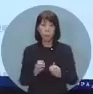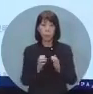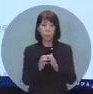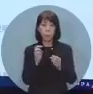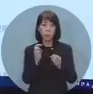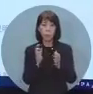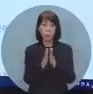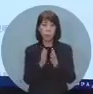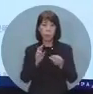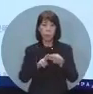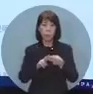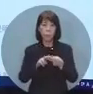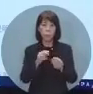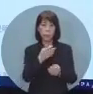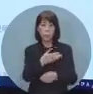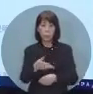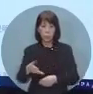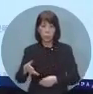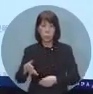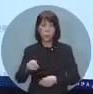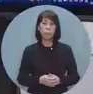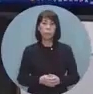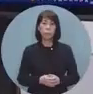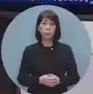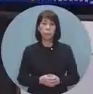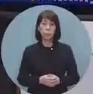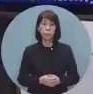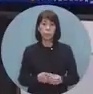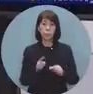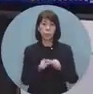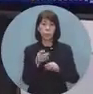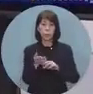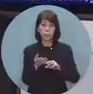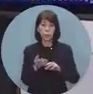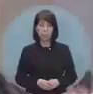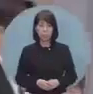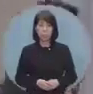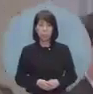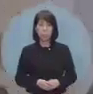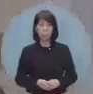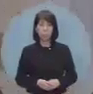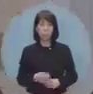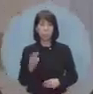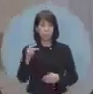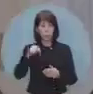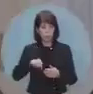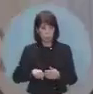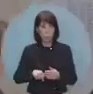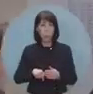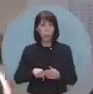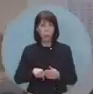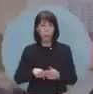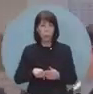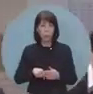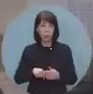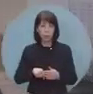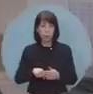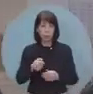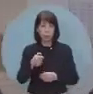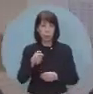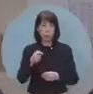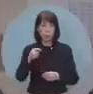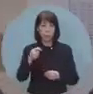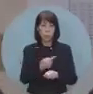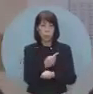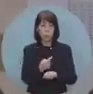上流地下調節地のえ概要について伺います中島東京都議館え都内におきましてえ時間50mmを超える